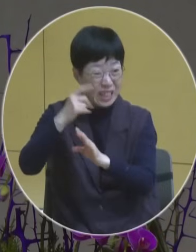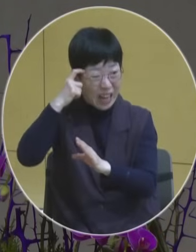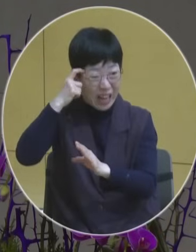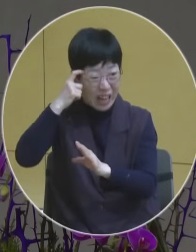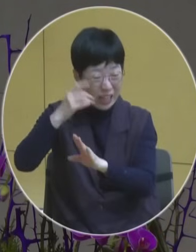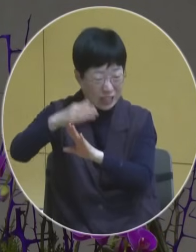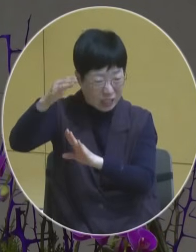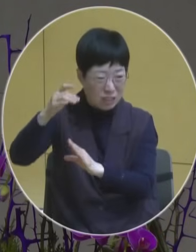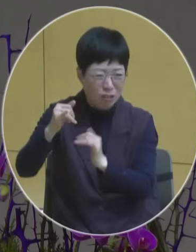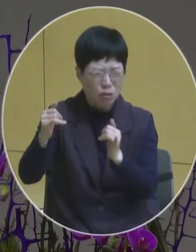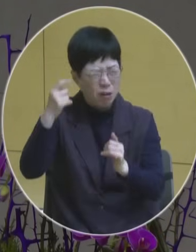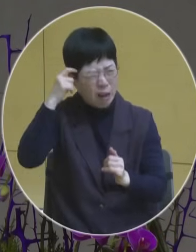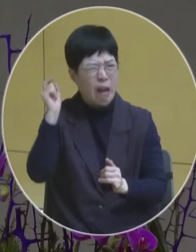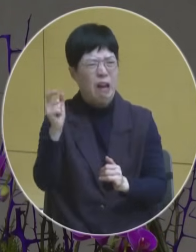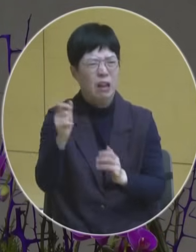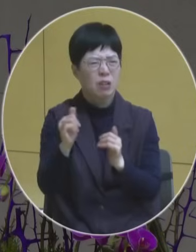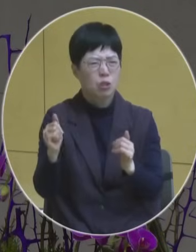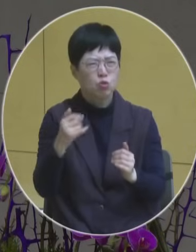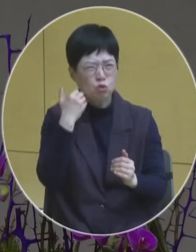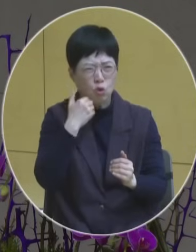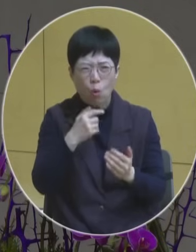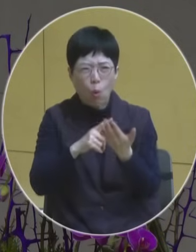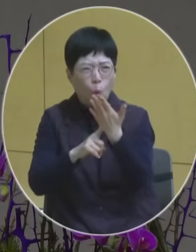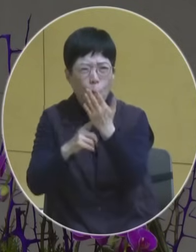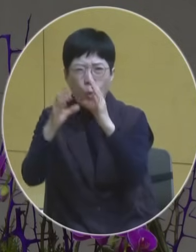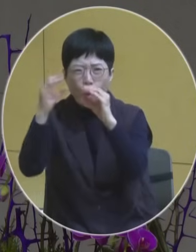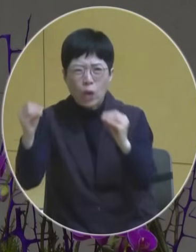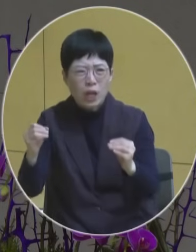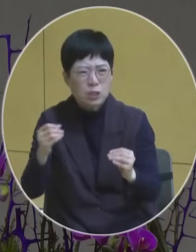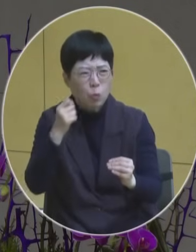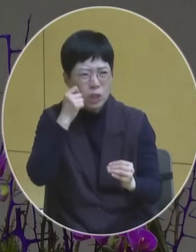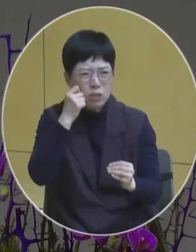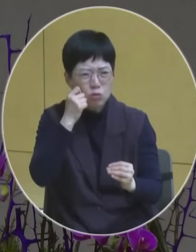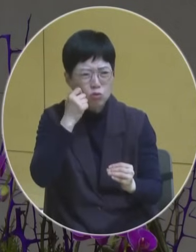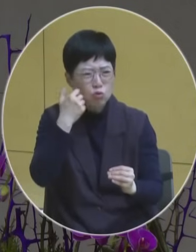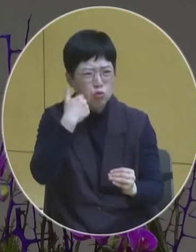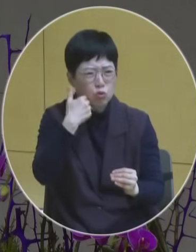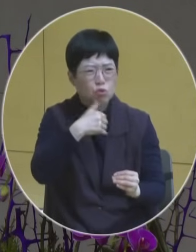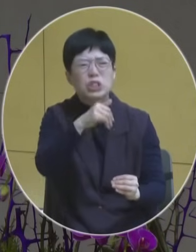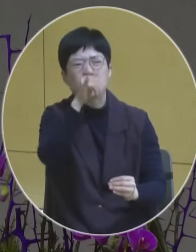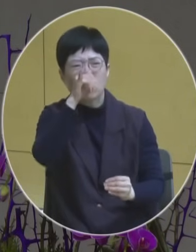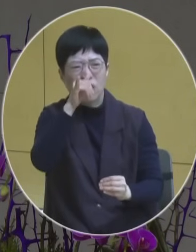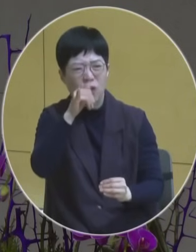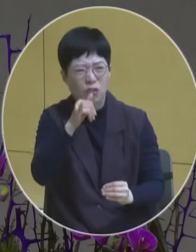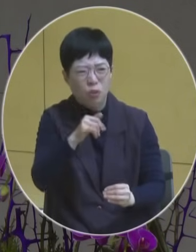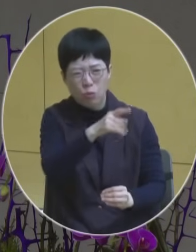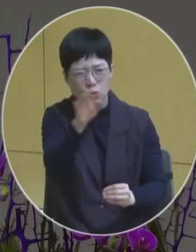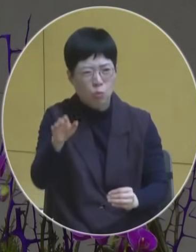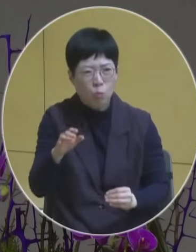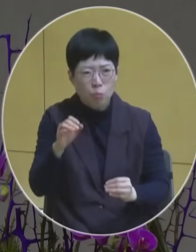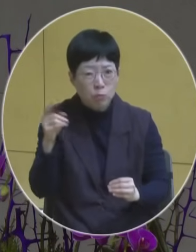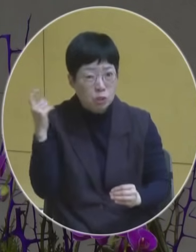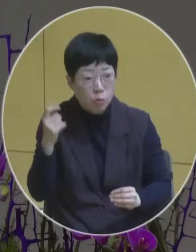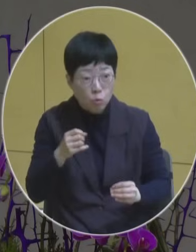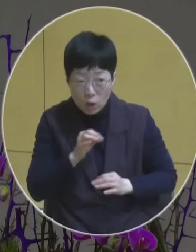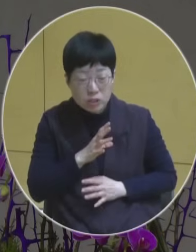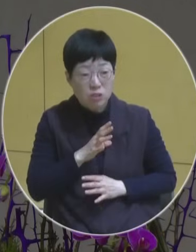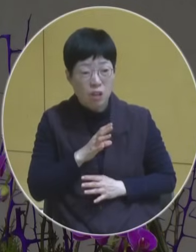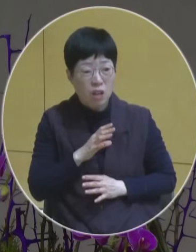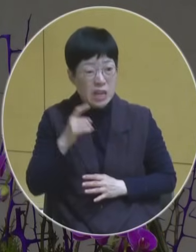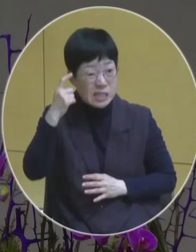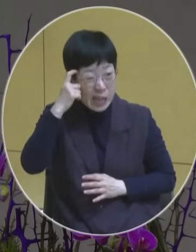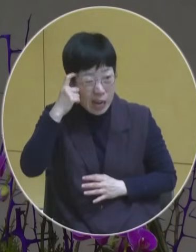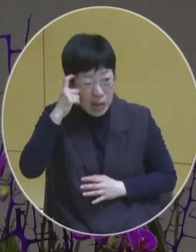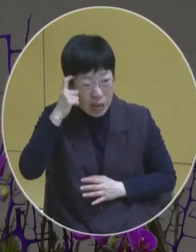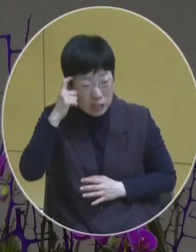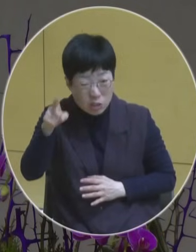사람들도 많이 있지 않습니까? 제가 지금 공개하지 못할 일들도 우리 교회에서 있었다는 것 여러분 알면 깜짝 놀랄 거예요. 이 이데올로기에